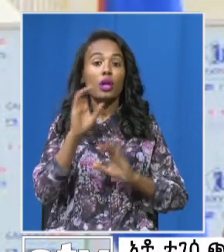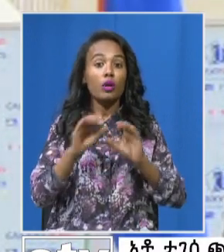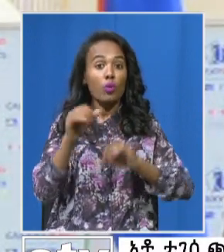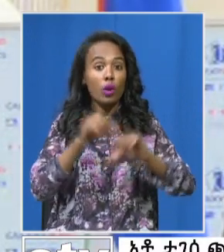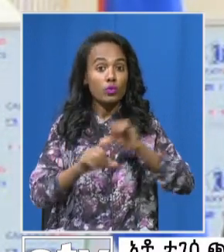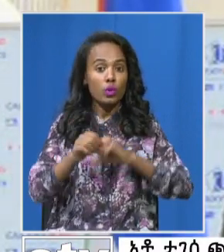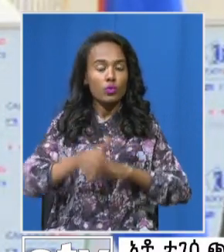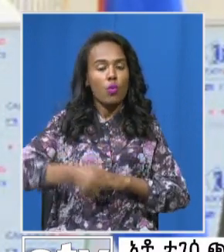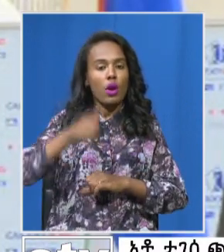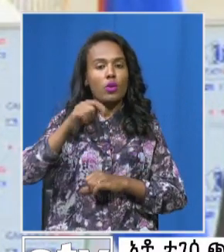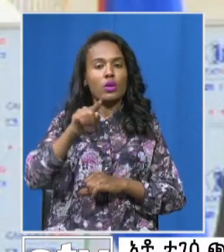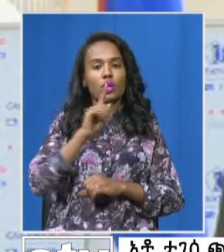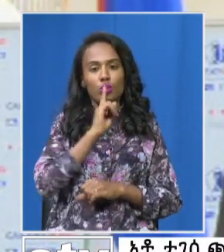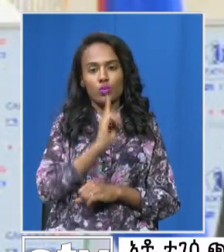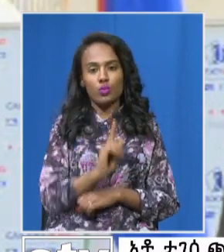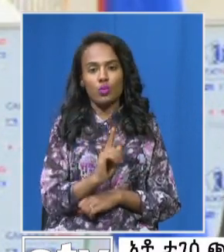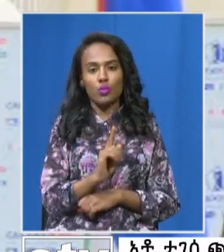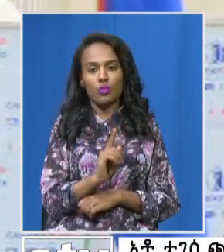ዋናው ነገር እሱ ነው።